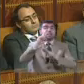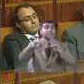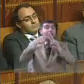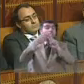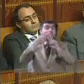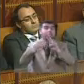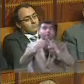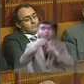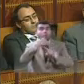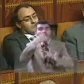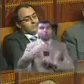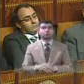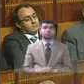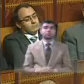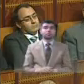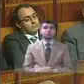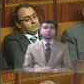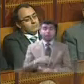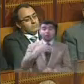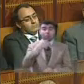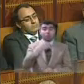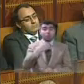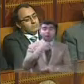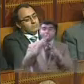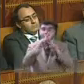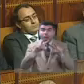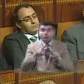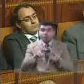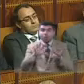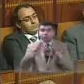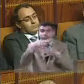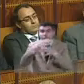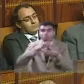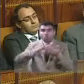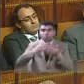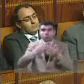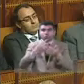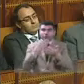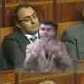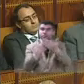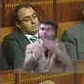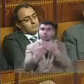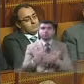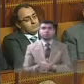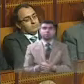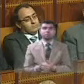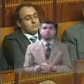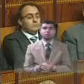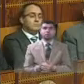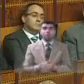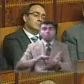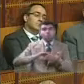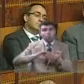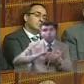الحكومة، ولما اطلعت على الموضوع، ولما توصلت